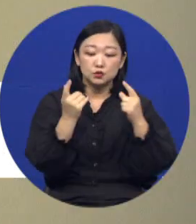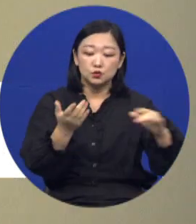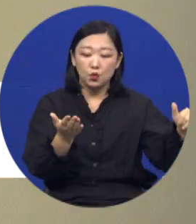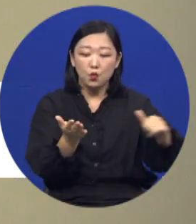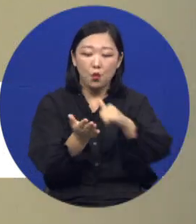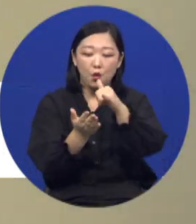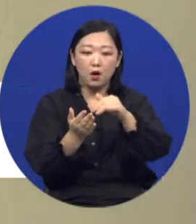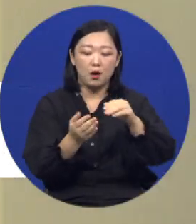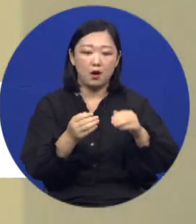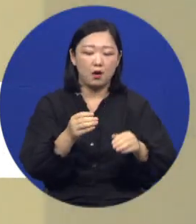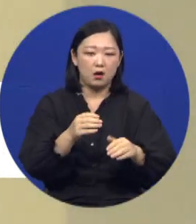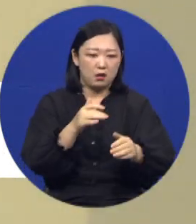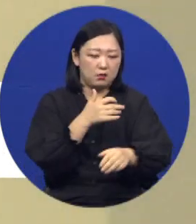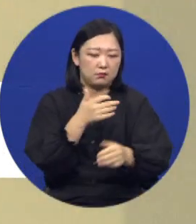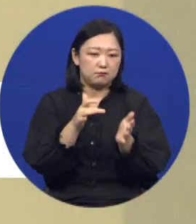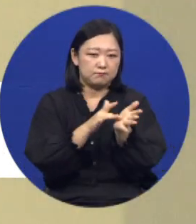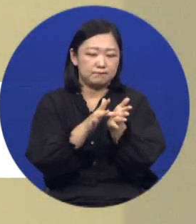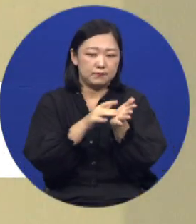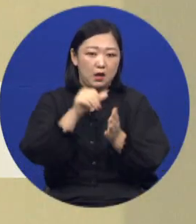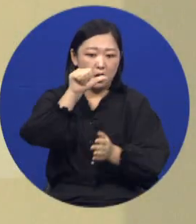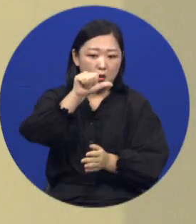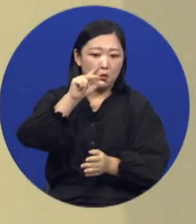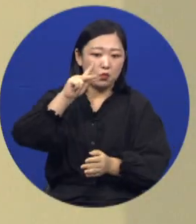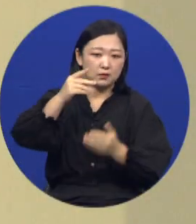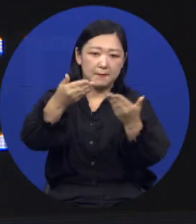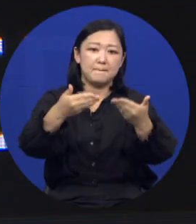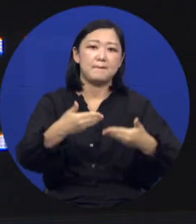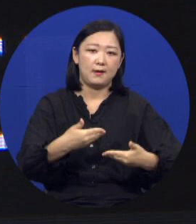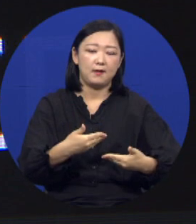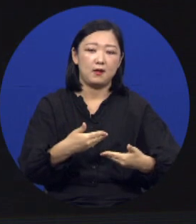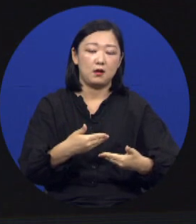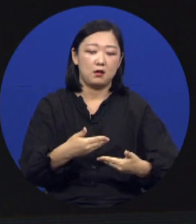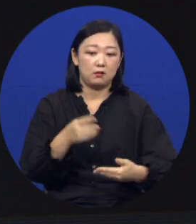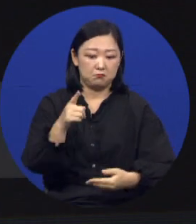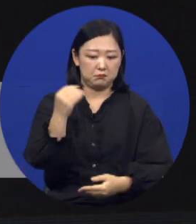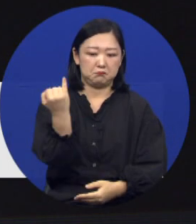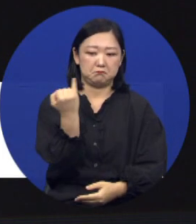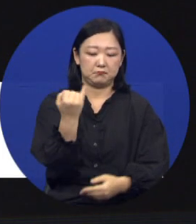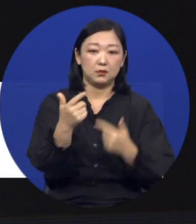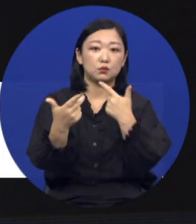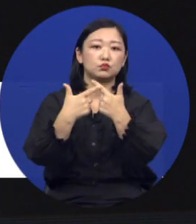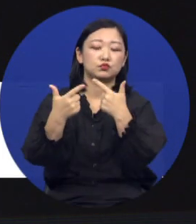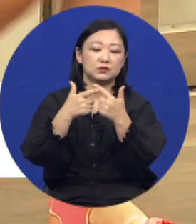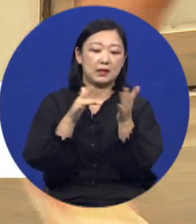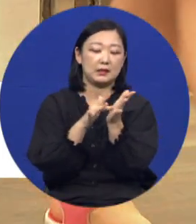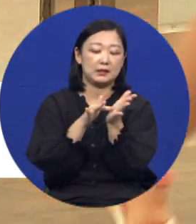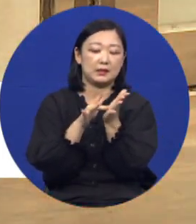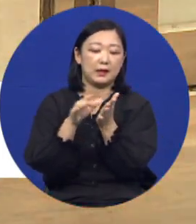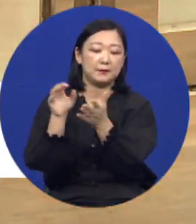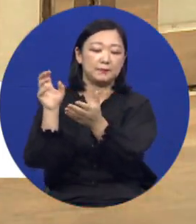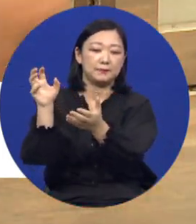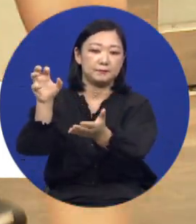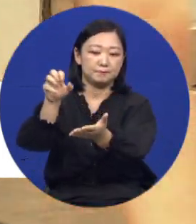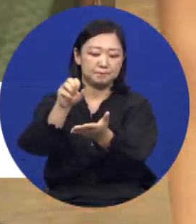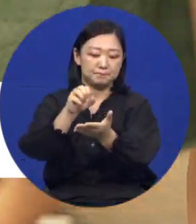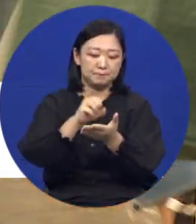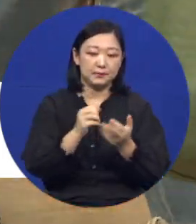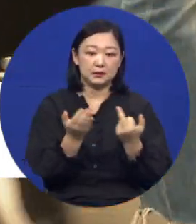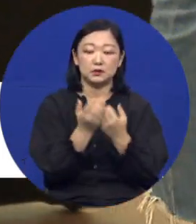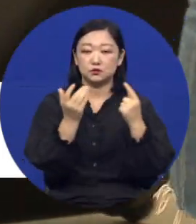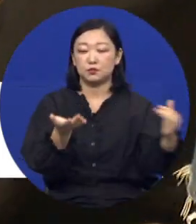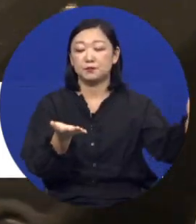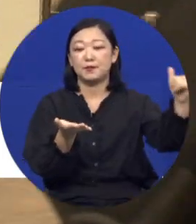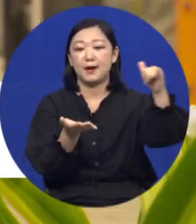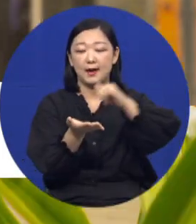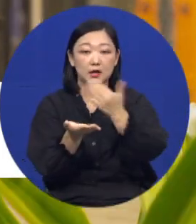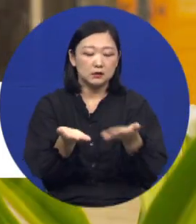필로폰 5g을 건네받은 것으로 드러났습니다. 이 여성은 부산에서 마약을 소지한 채 제주행 항공기를